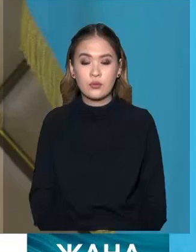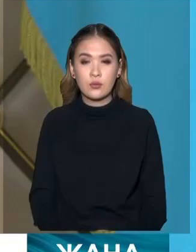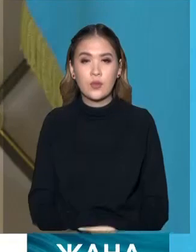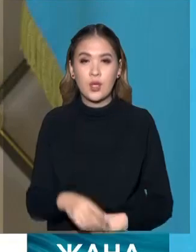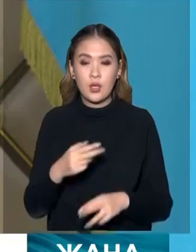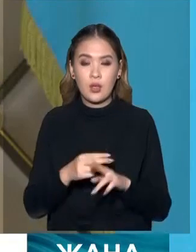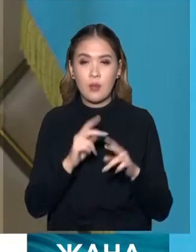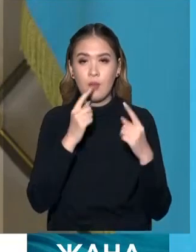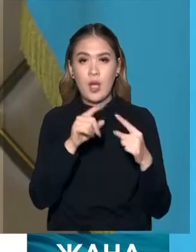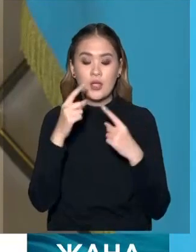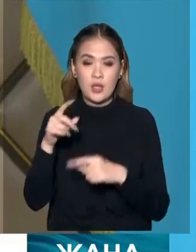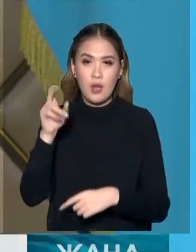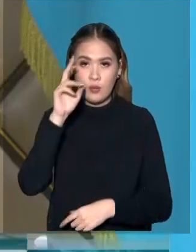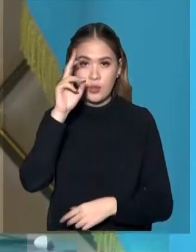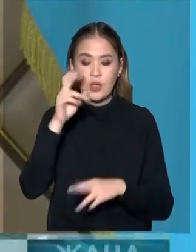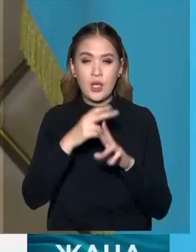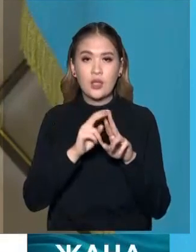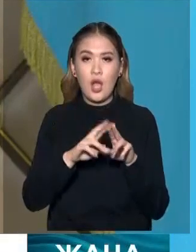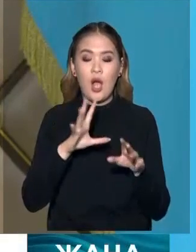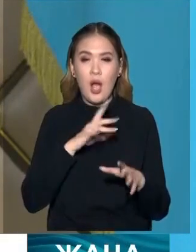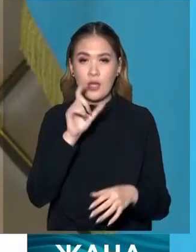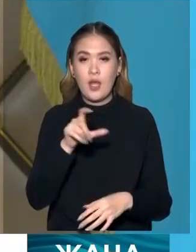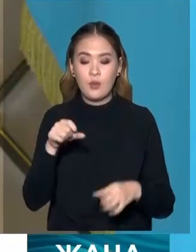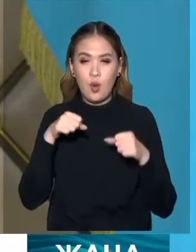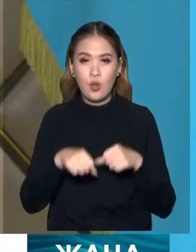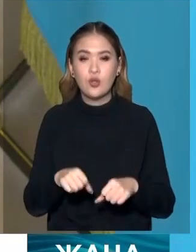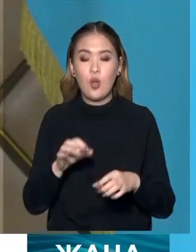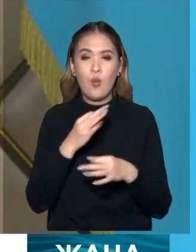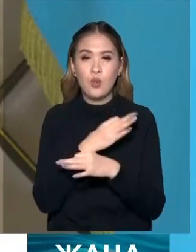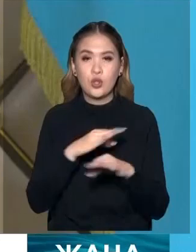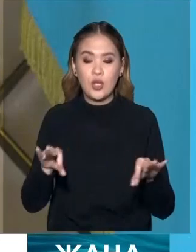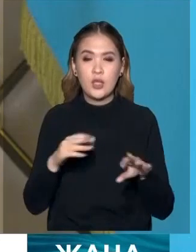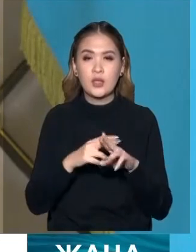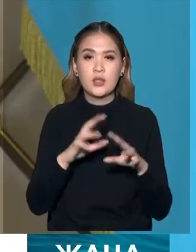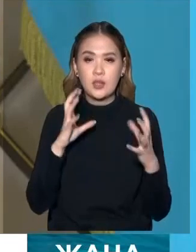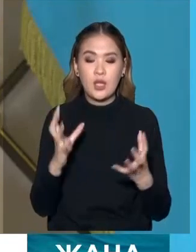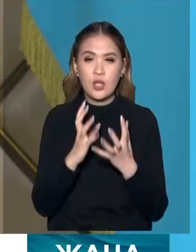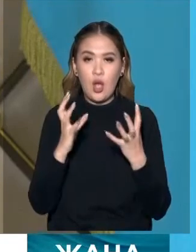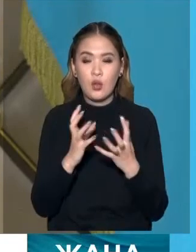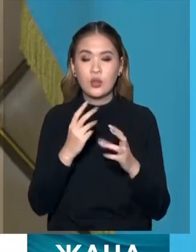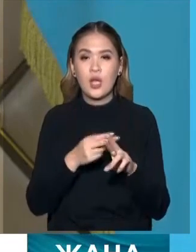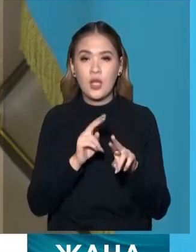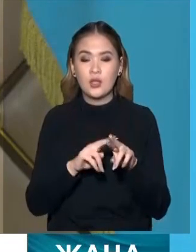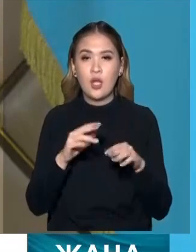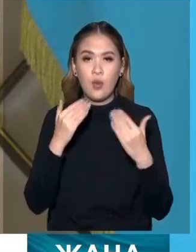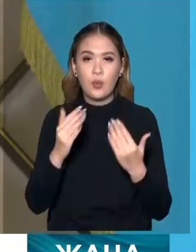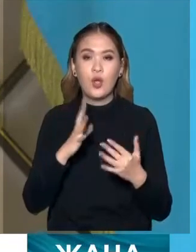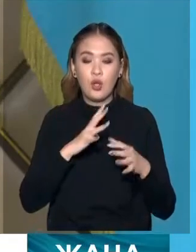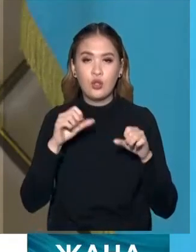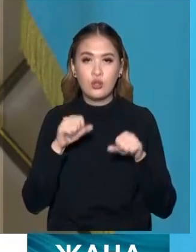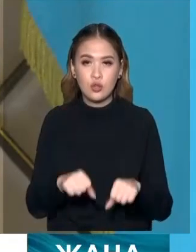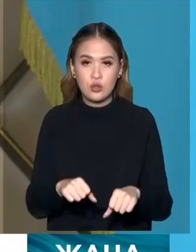Сондай-ақ басқа мемлекеттердің шақыруы бойынша адам құқықтары мен бостандықтарының сақталуын байқаушы ретінде әрекет ету құқығын